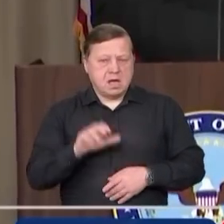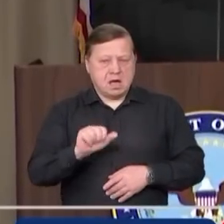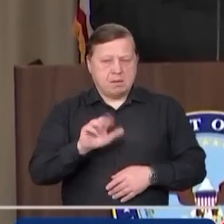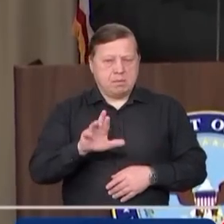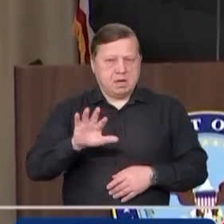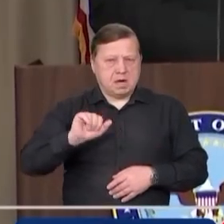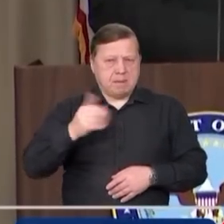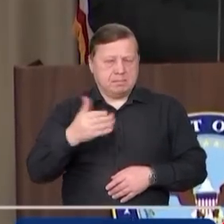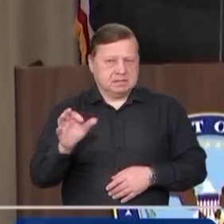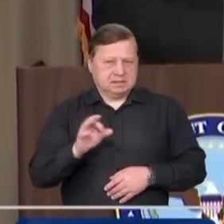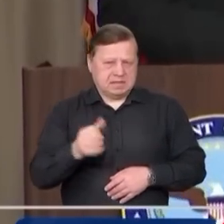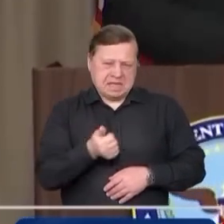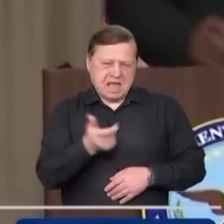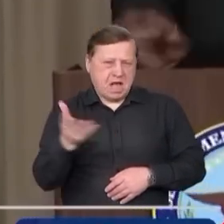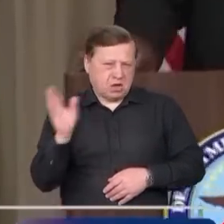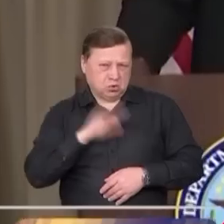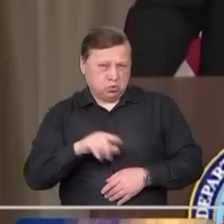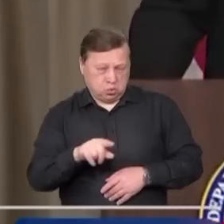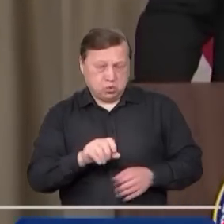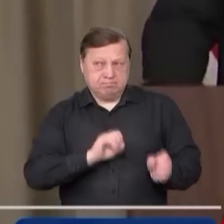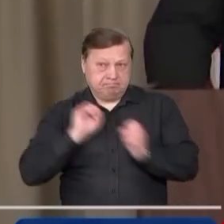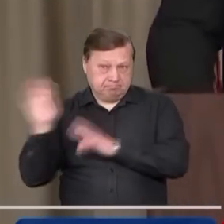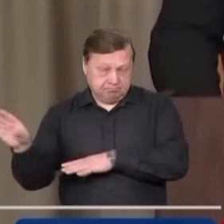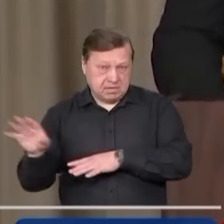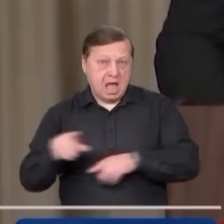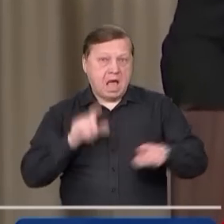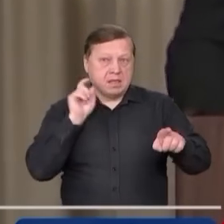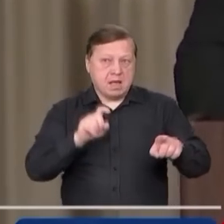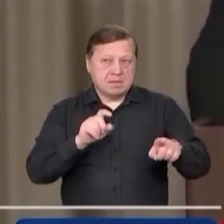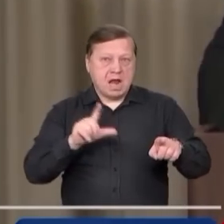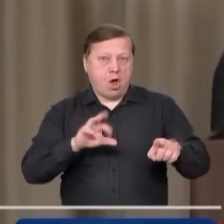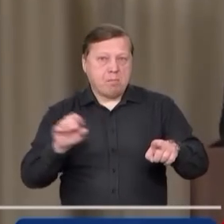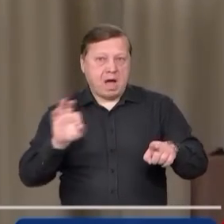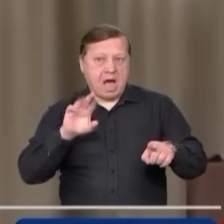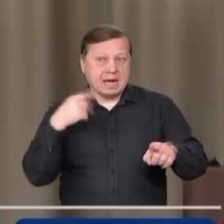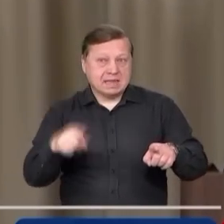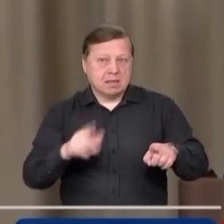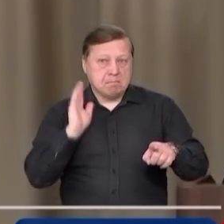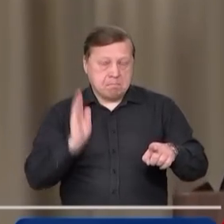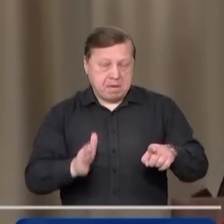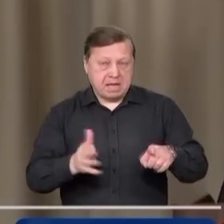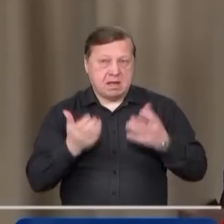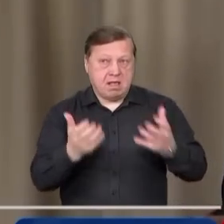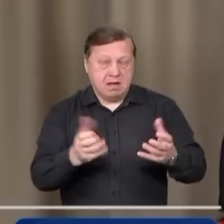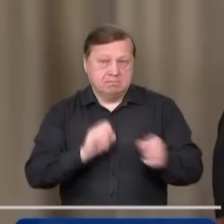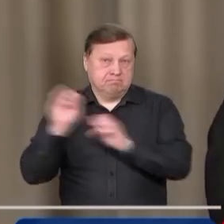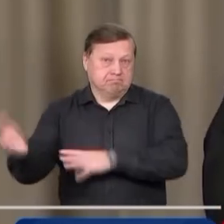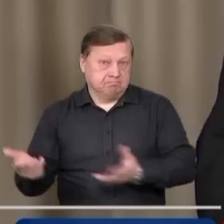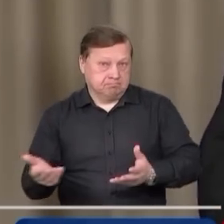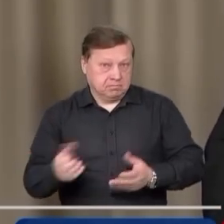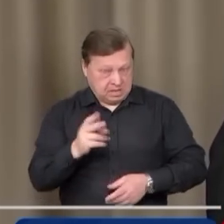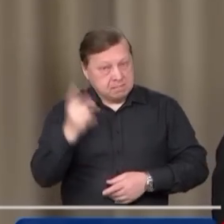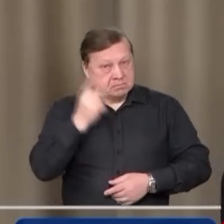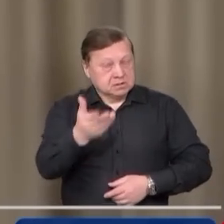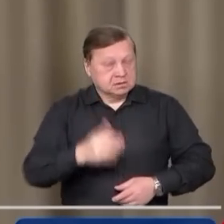Abramsów, żeby zachęcić Niemców do wysłania Leopardów. Czy jest to możliwe, a jeżeli nie, dlaczego nie? I do pana